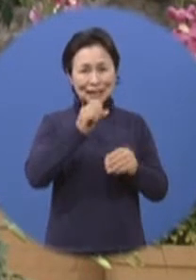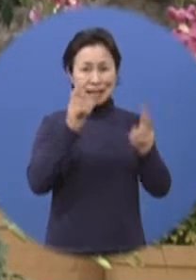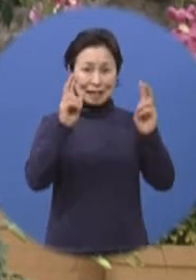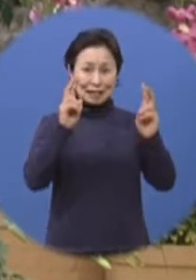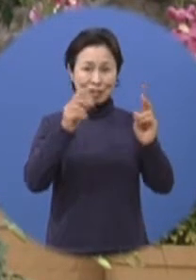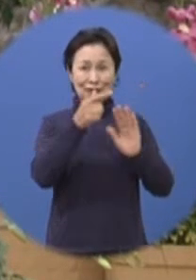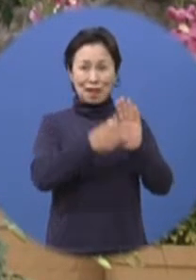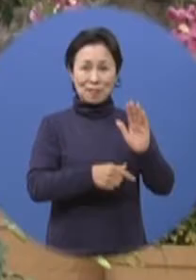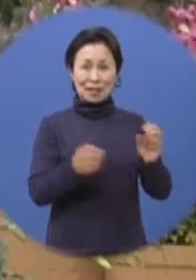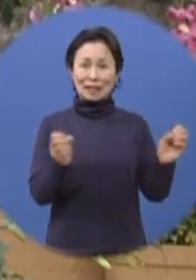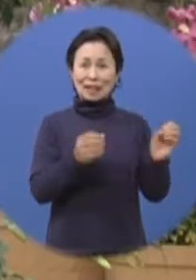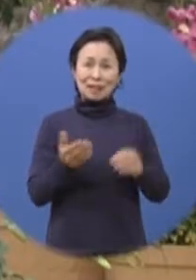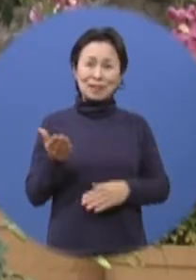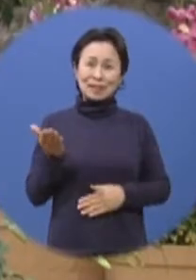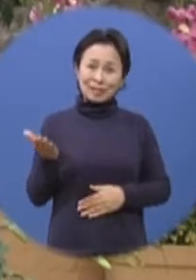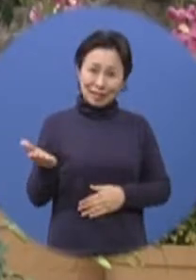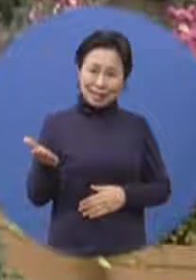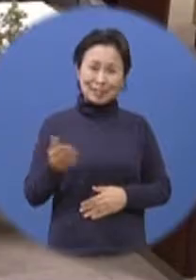ください